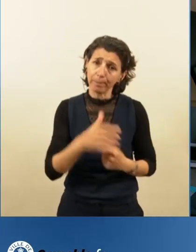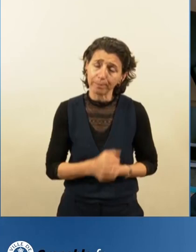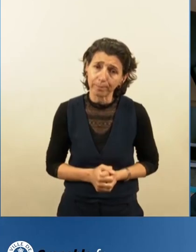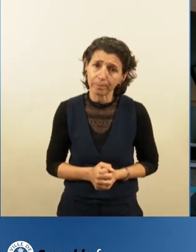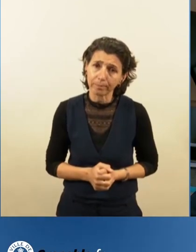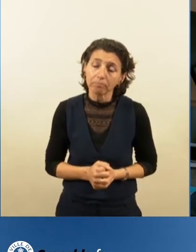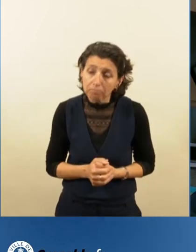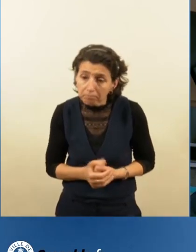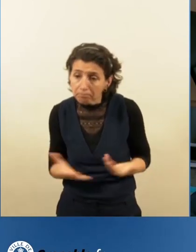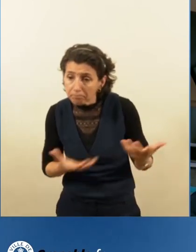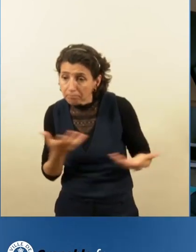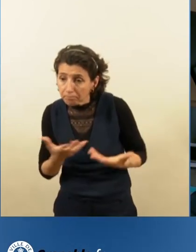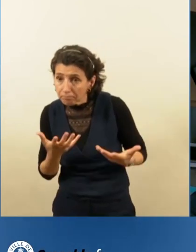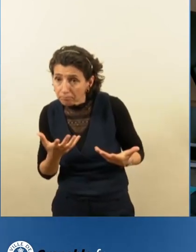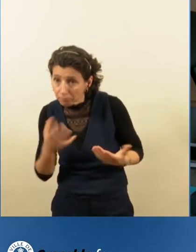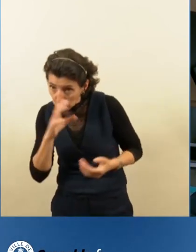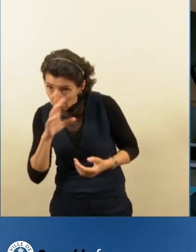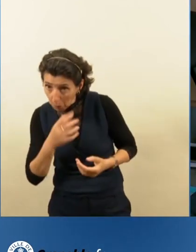ça intéresse ou